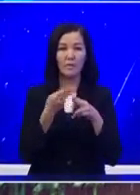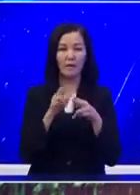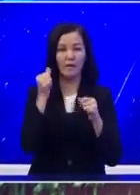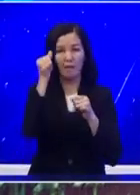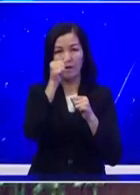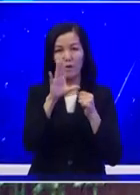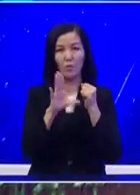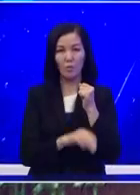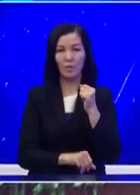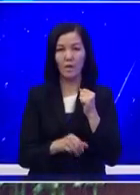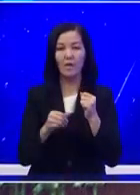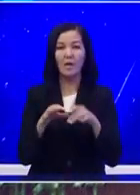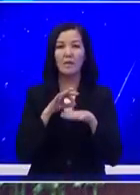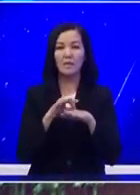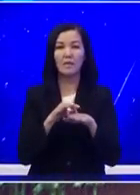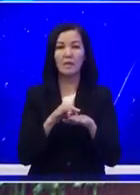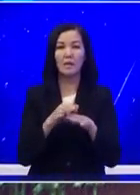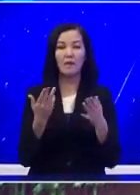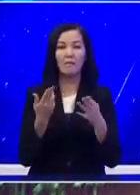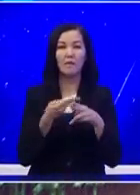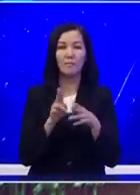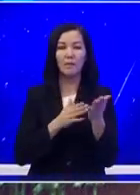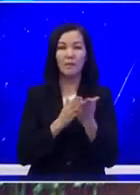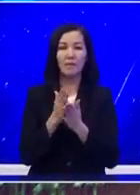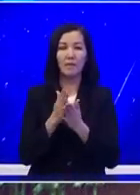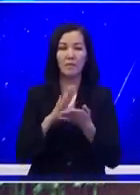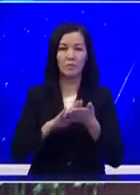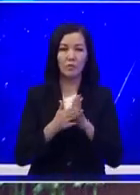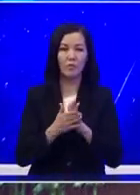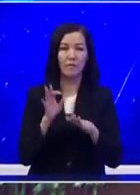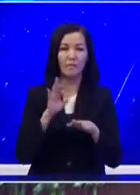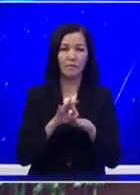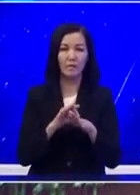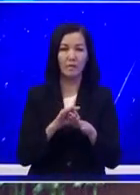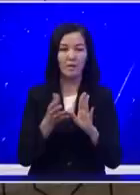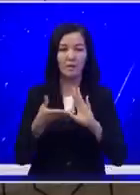года. Как идет деятельность в этом направлении в условиях пандемии, смотрите в следующем сюжете.